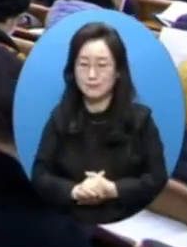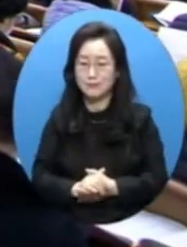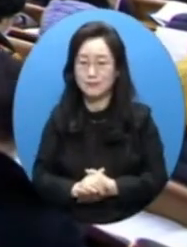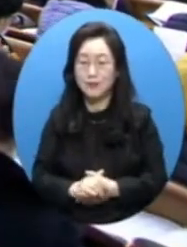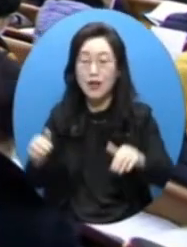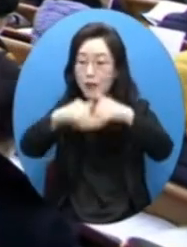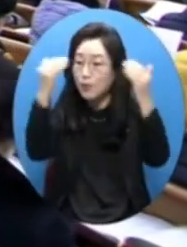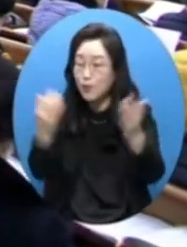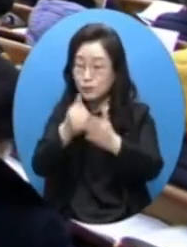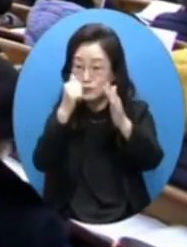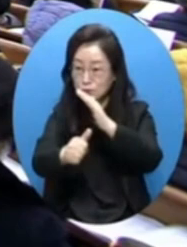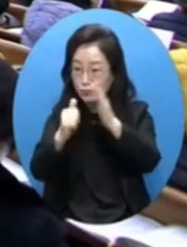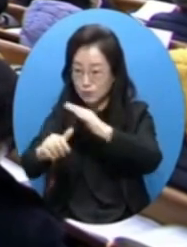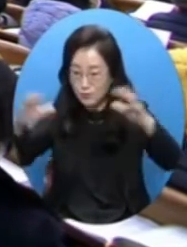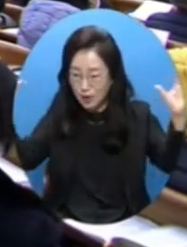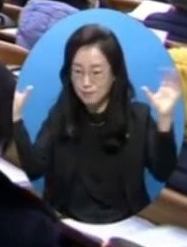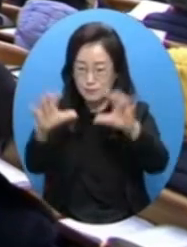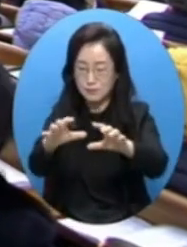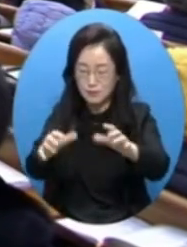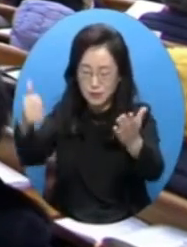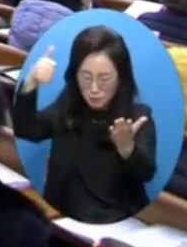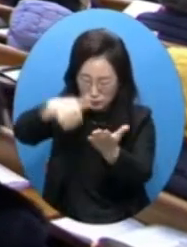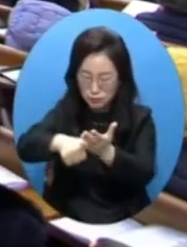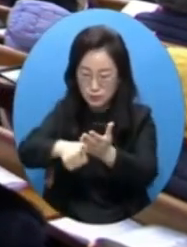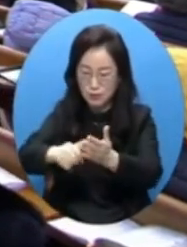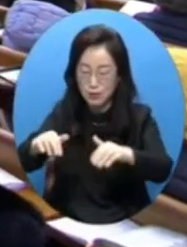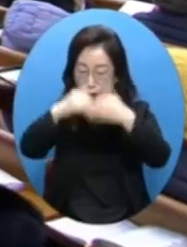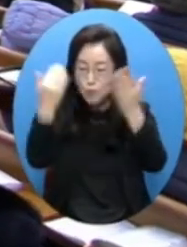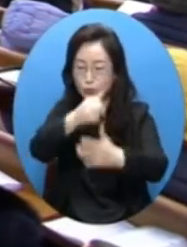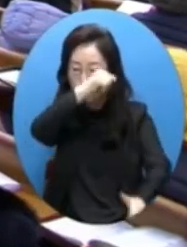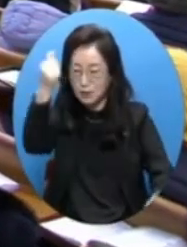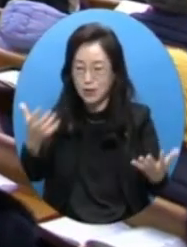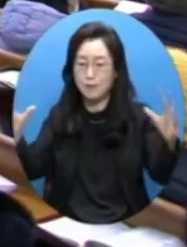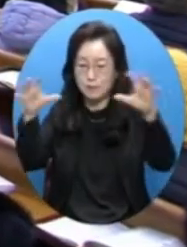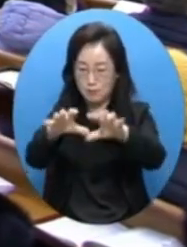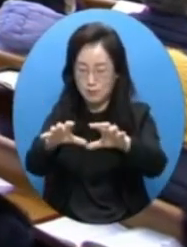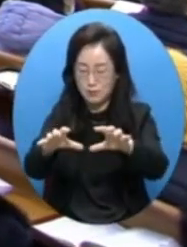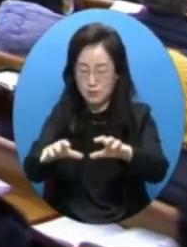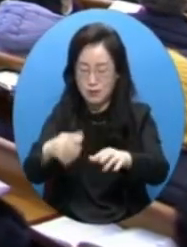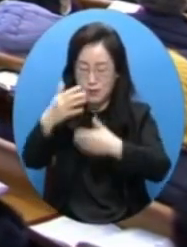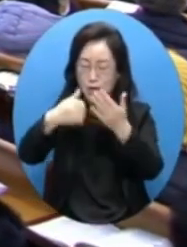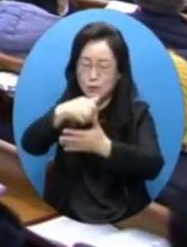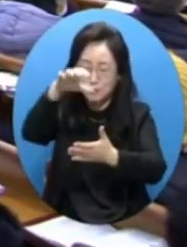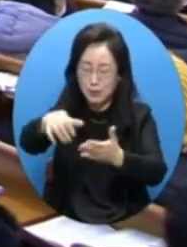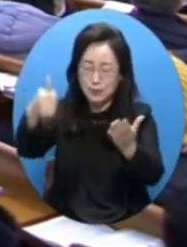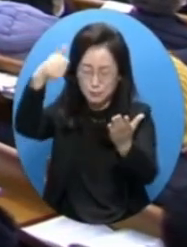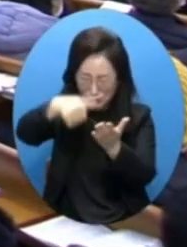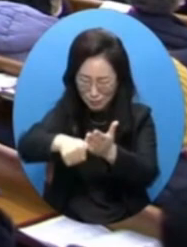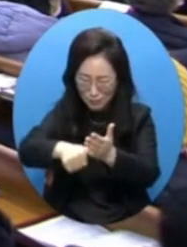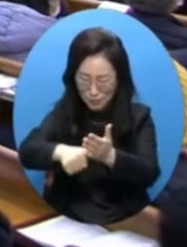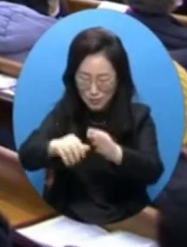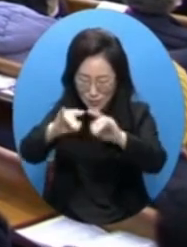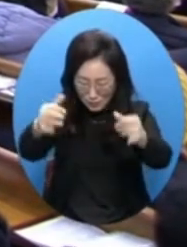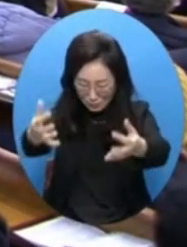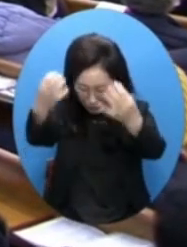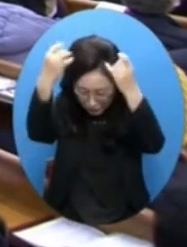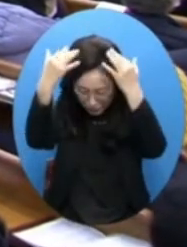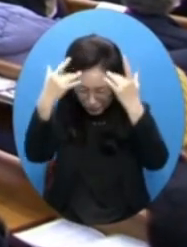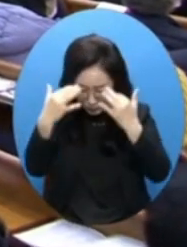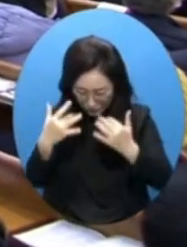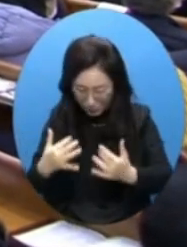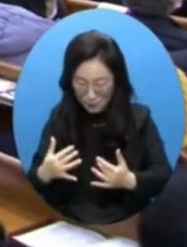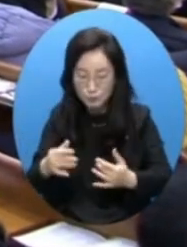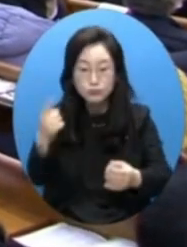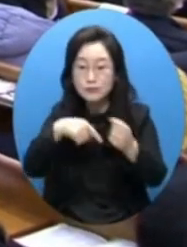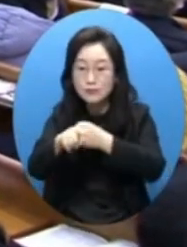모든 주자들과 함께 엎드렸습니다 이스라엘 모든 장로님들과 함께 엎드려 하나님 앞에 엎드려 머리에 티끌 지으시고 티끌을